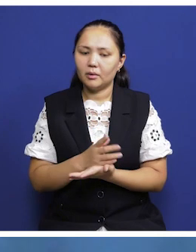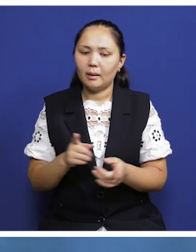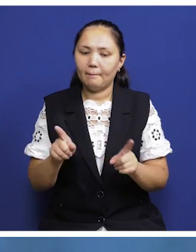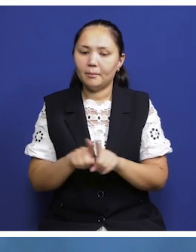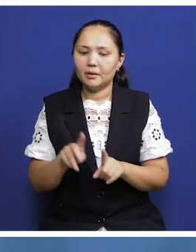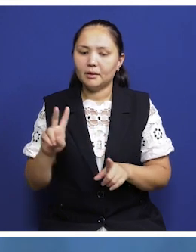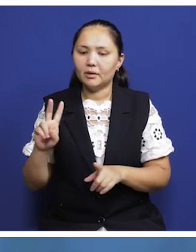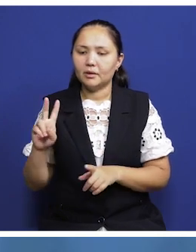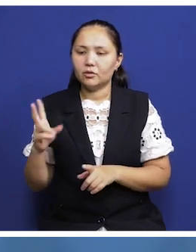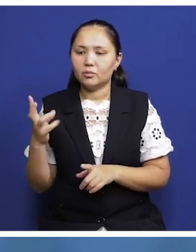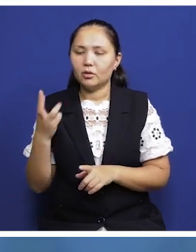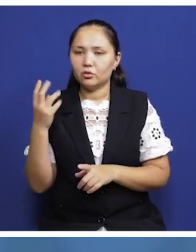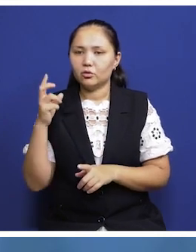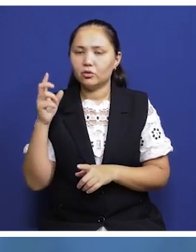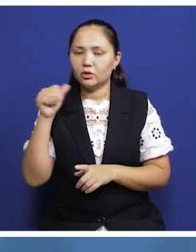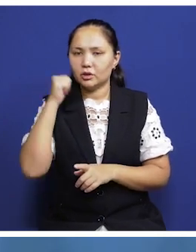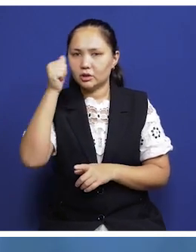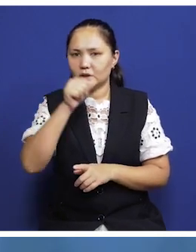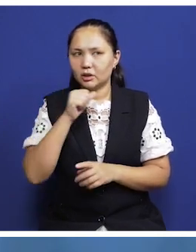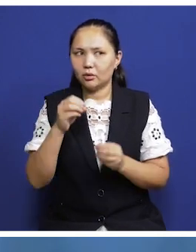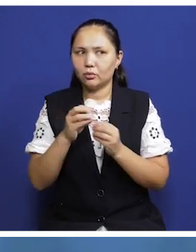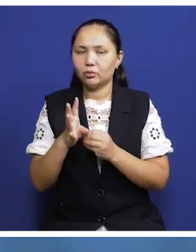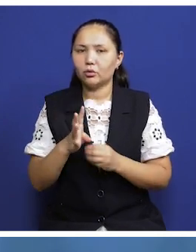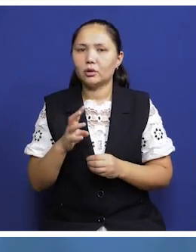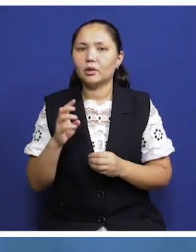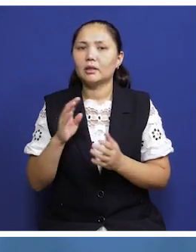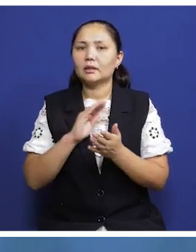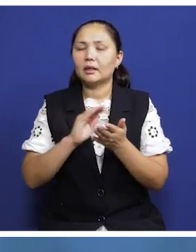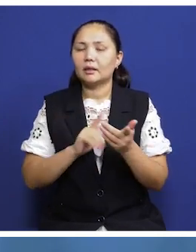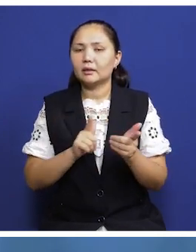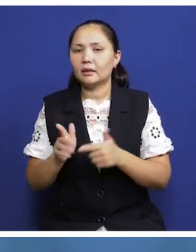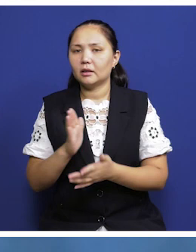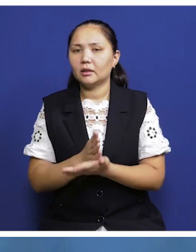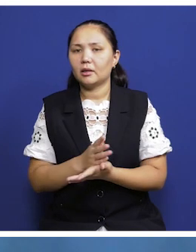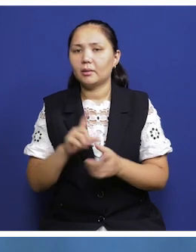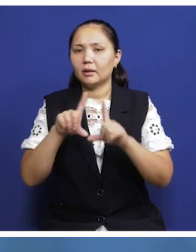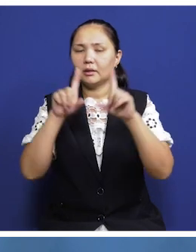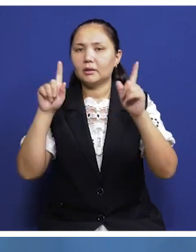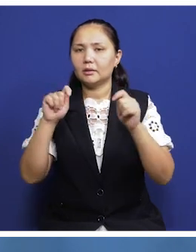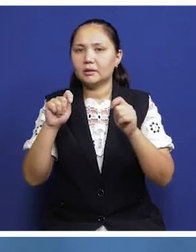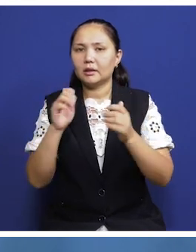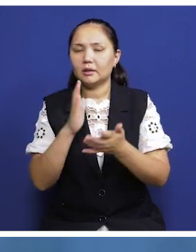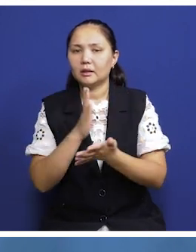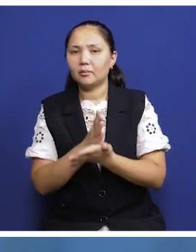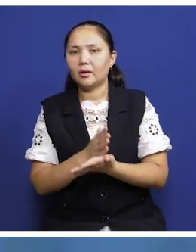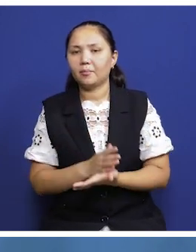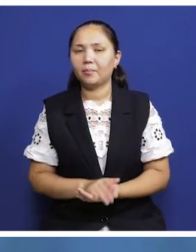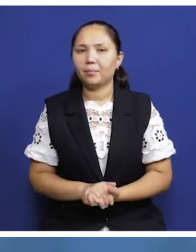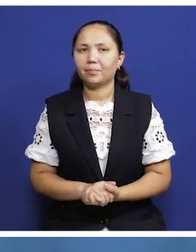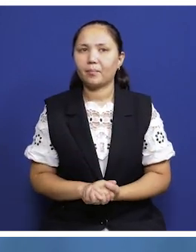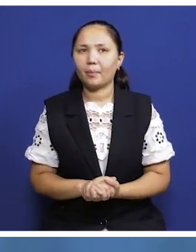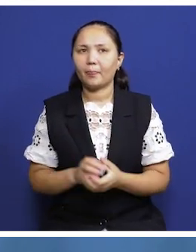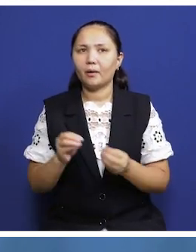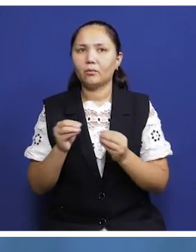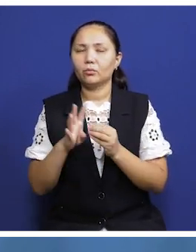бірге 2023 жылы 14 нысанға жобалау сметалық құжаттамасы әзірленіп отыр. 14 нысан деген ол бізде былайша айтқанда 14